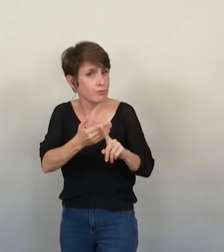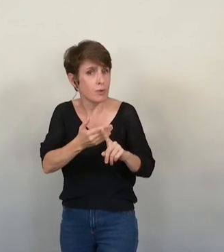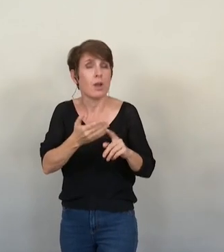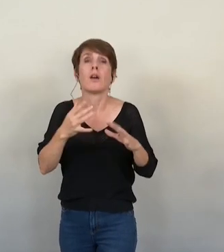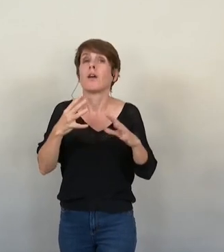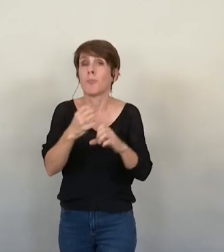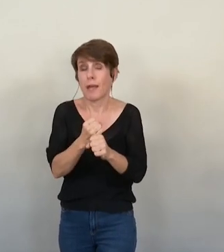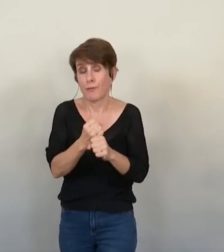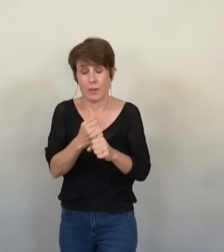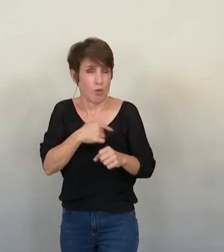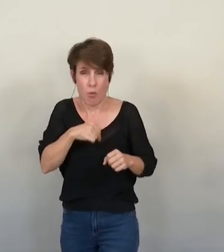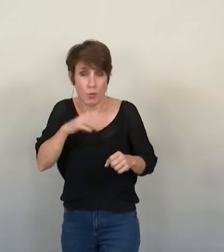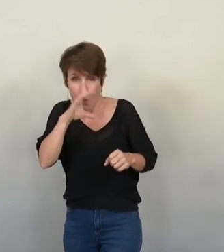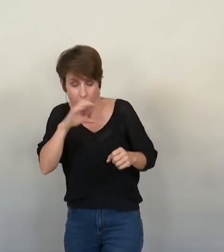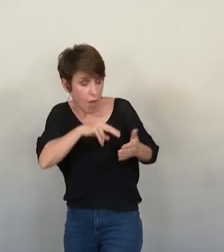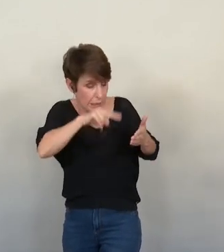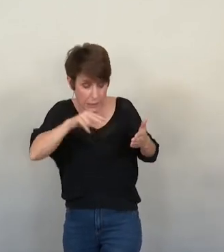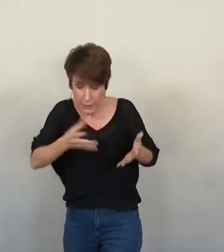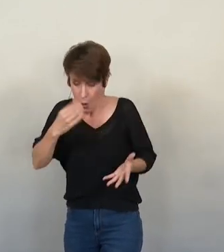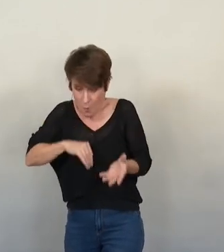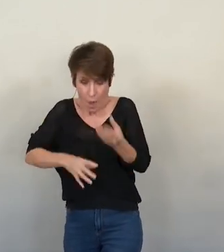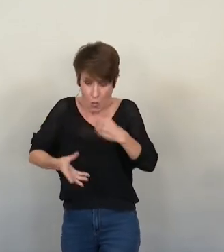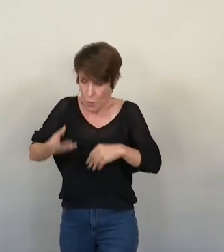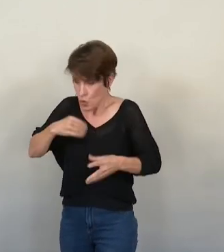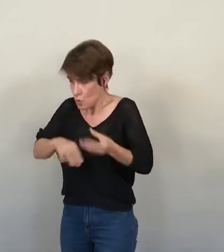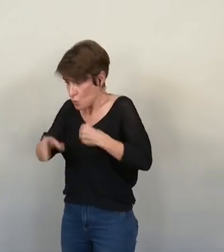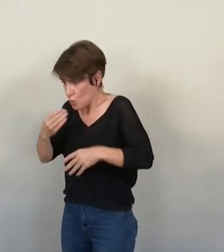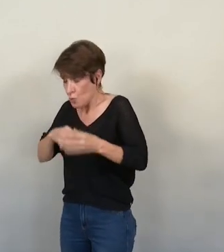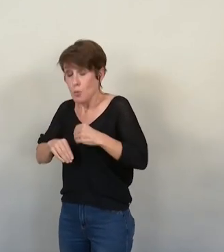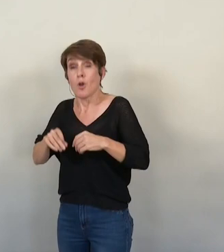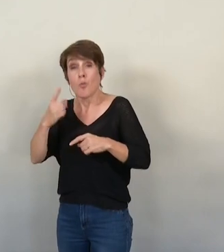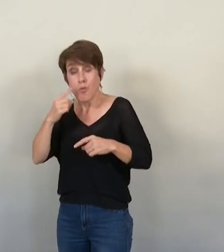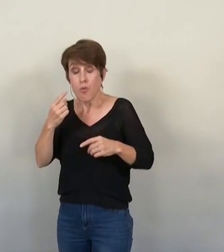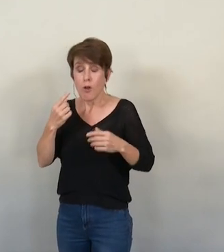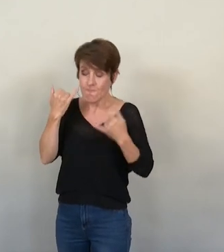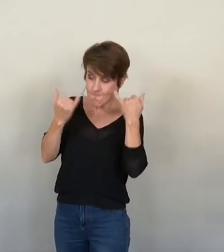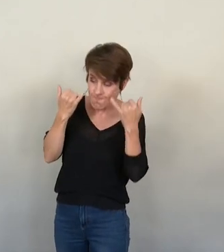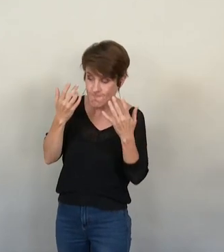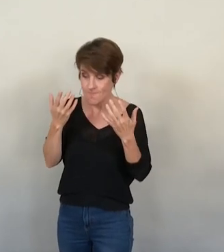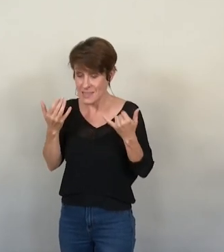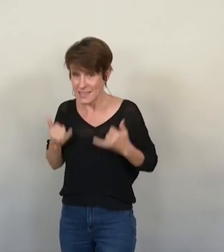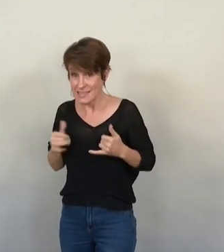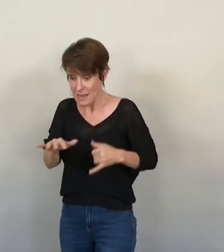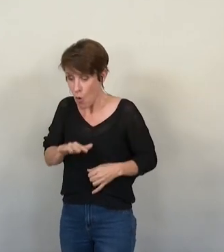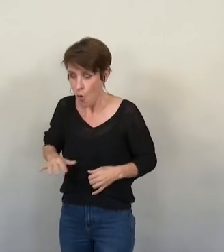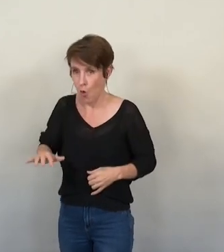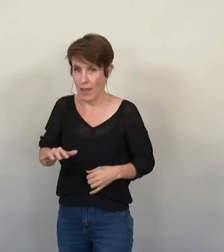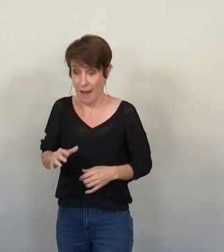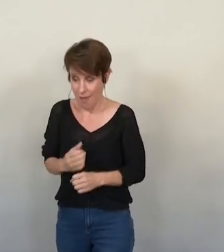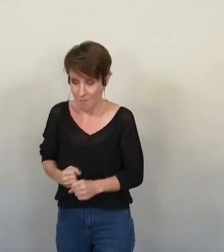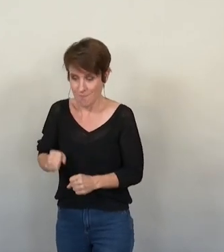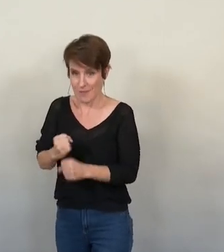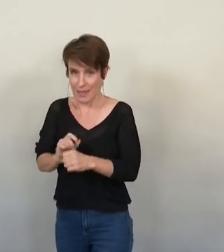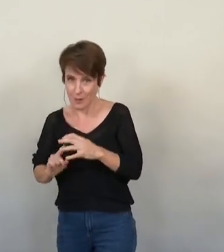bref on on s'instruit sur ces questions là on mature l'idée on essaie de voir comment au niveau local et c'est ça toutes les contradictions les dialogues qu'on a j'en discuter